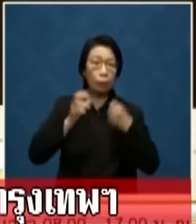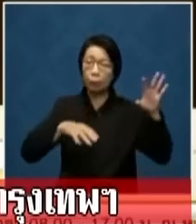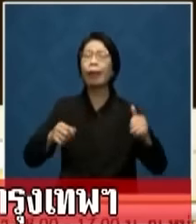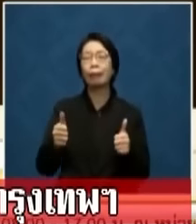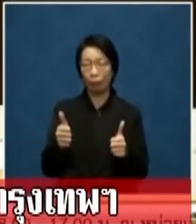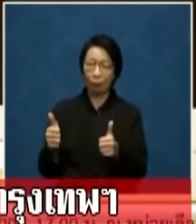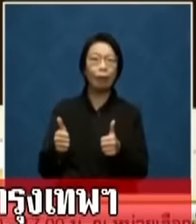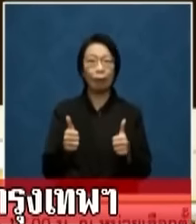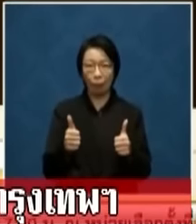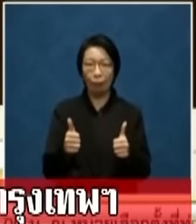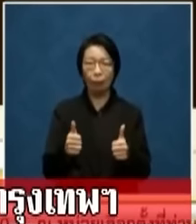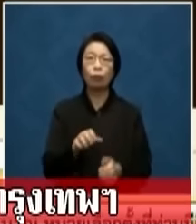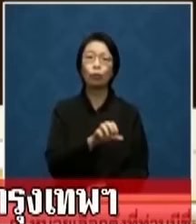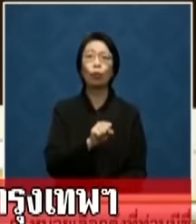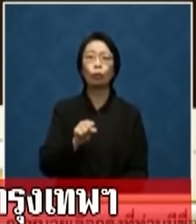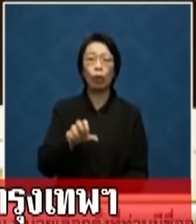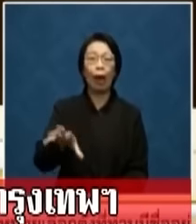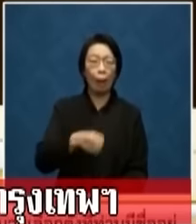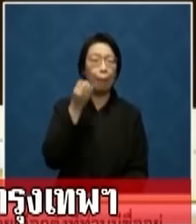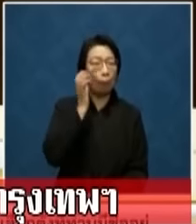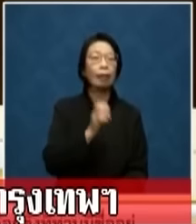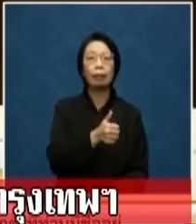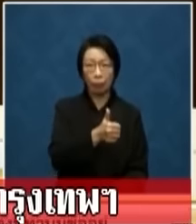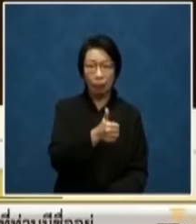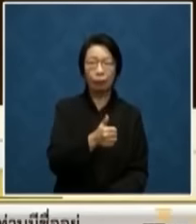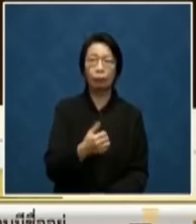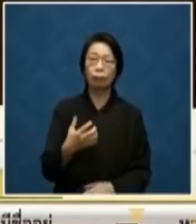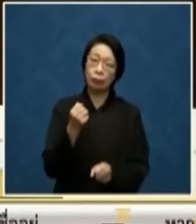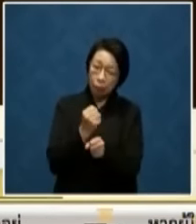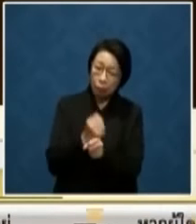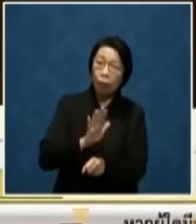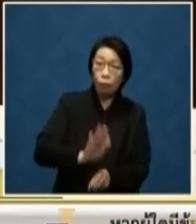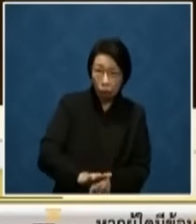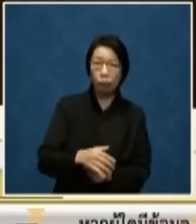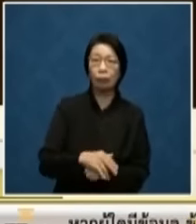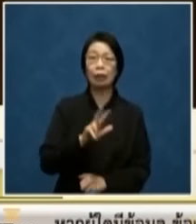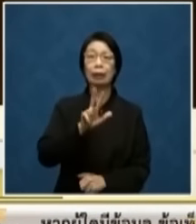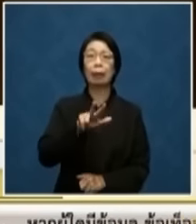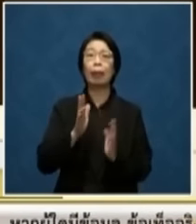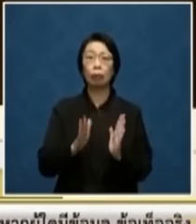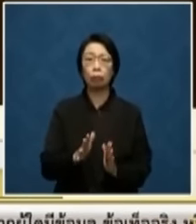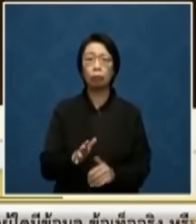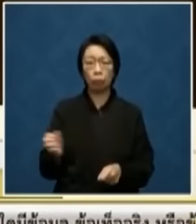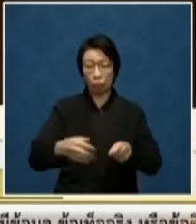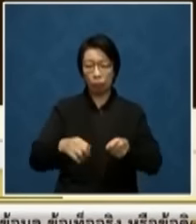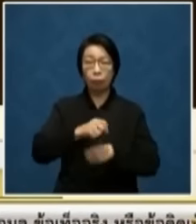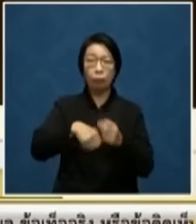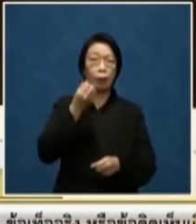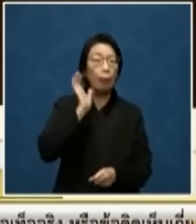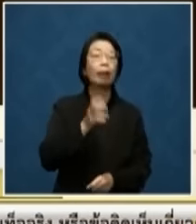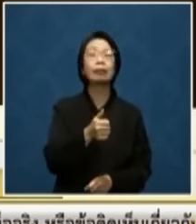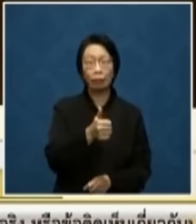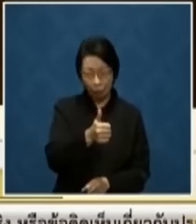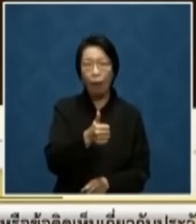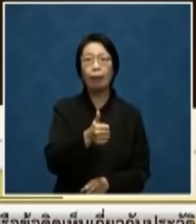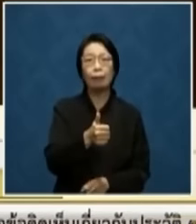ครับไม่ใช่เฉพาะท่านสมาชิกนะครับทั้งเจ้าหน้าที่ 3,000 คนเนี่ยนะครับเอาไปทานที่บ้านนะ